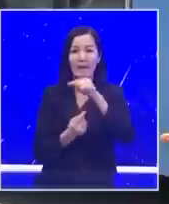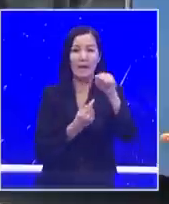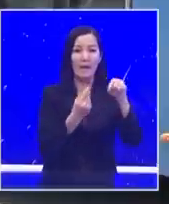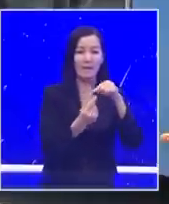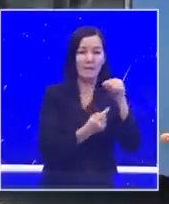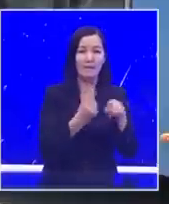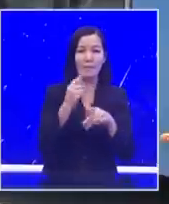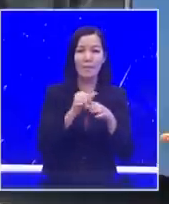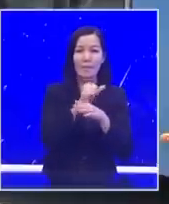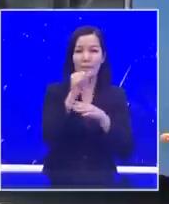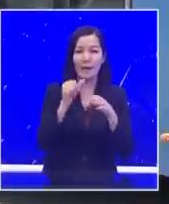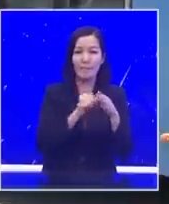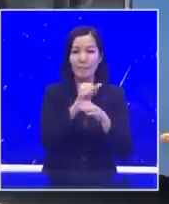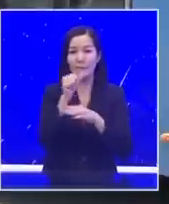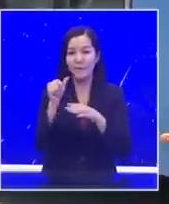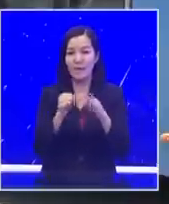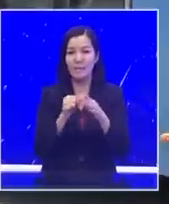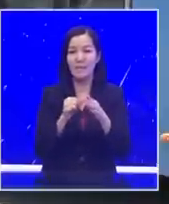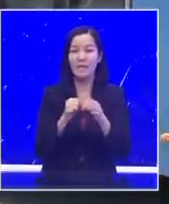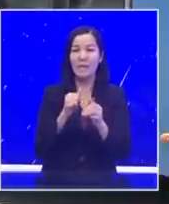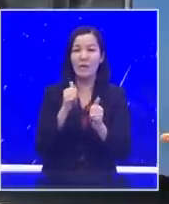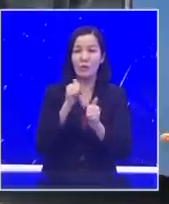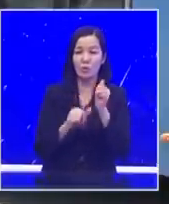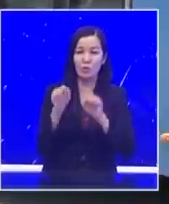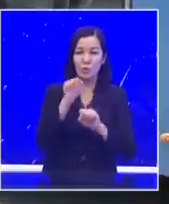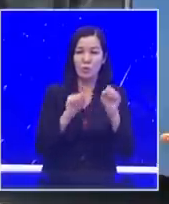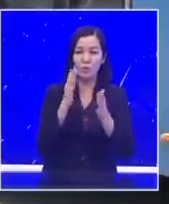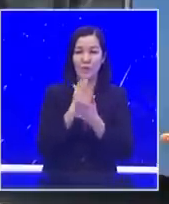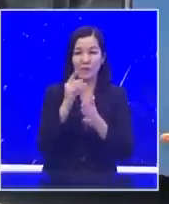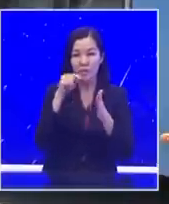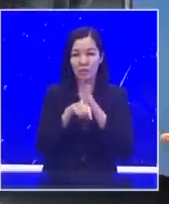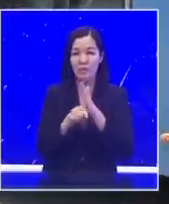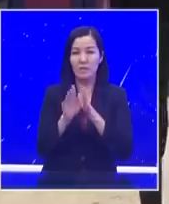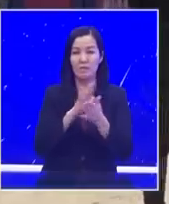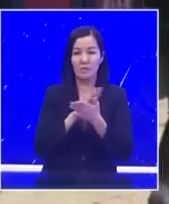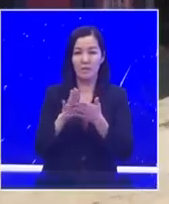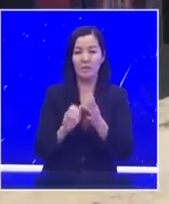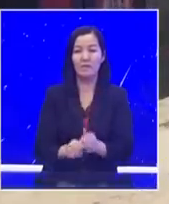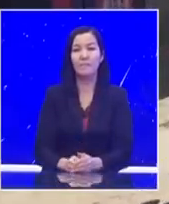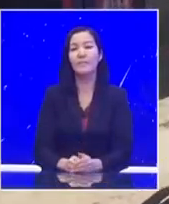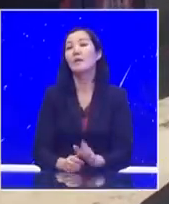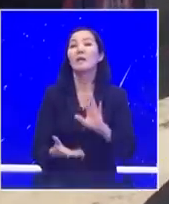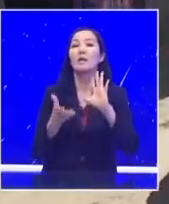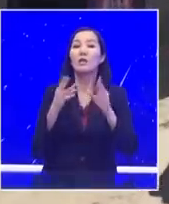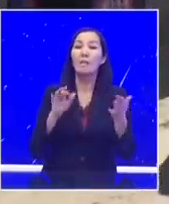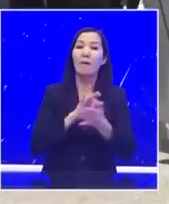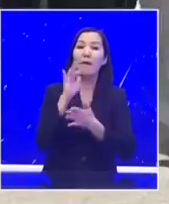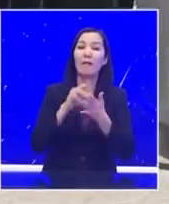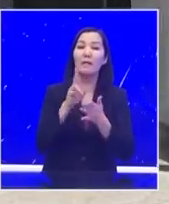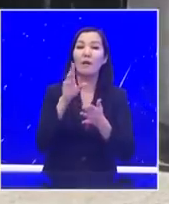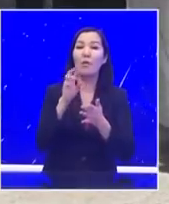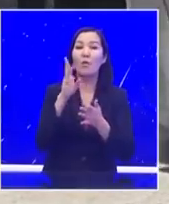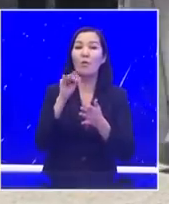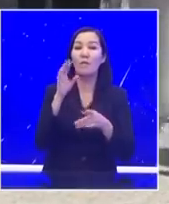1 сағат қойсол, 1 сағат айналымында әр сағат сайын жуылып отыршы бүгінгі уақытта. Жалпы шаһарда COVID-19